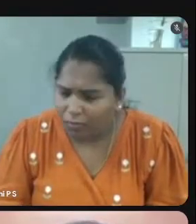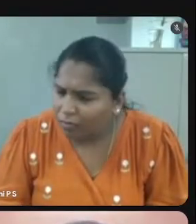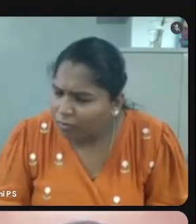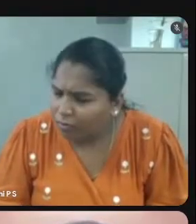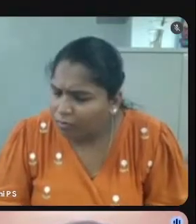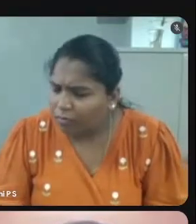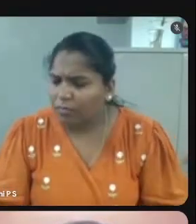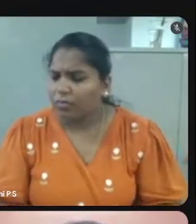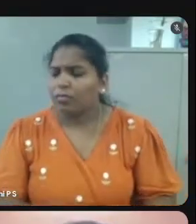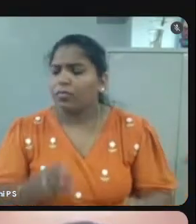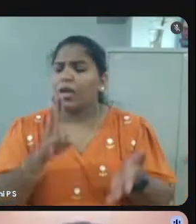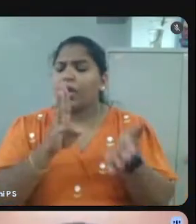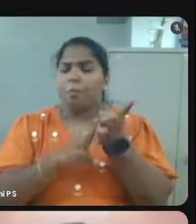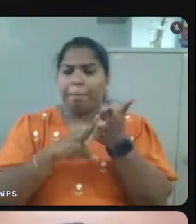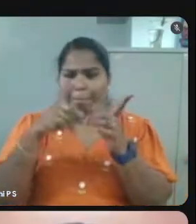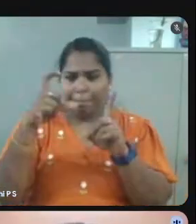ഡിസ്ട്രോഫി വന്ന പേഷ്യൻസ് ഉണ്ടല്ലോ.